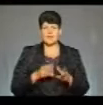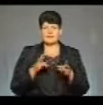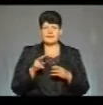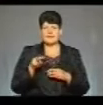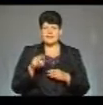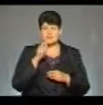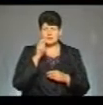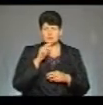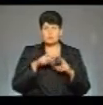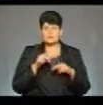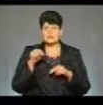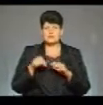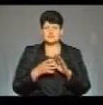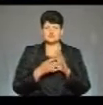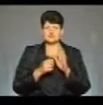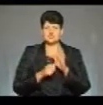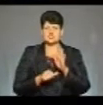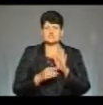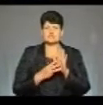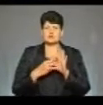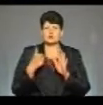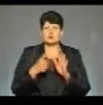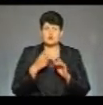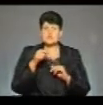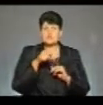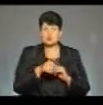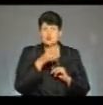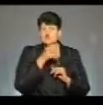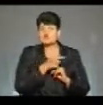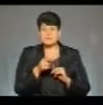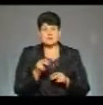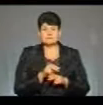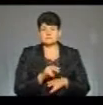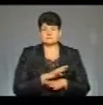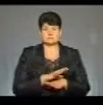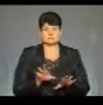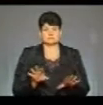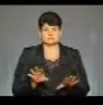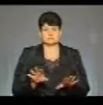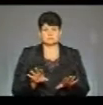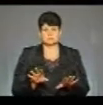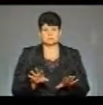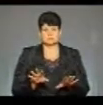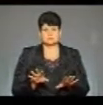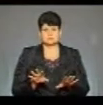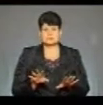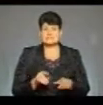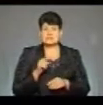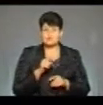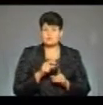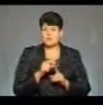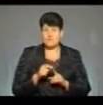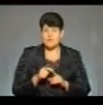Українки збудована у 1968 році. І з того часу її не ремонтували, повідомив Віталій Грубенюк. За його